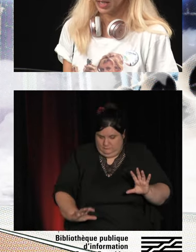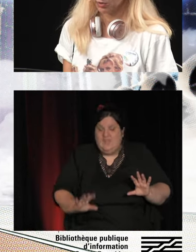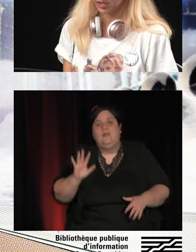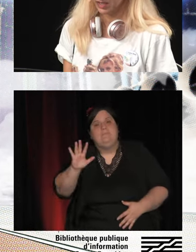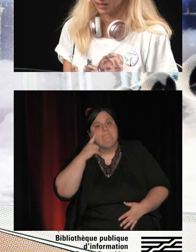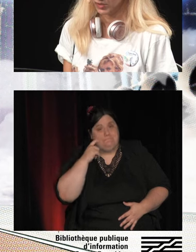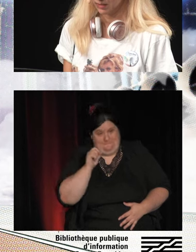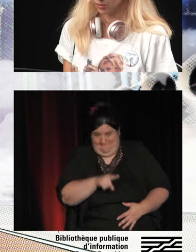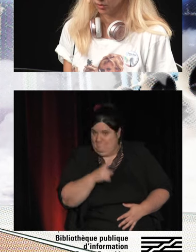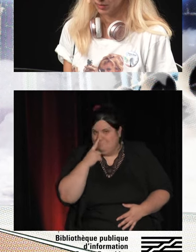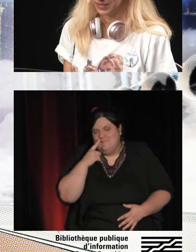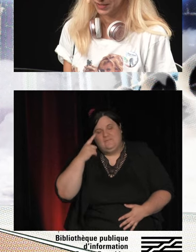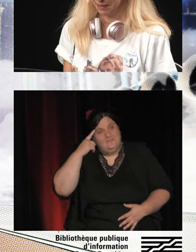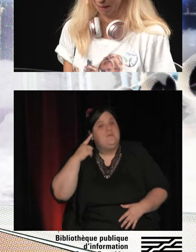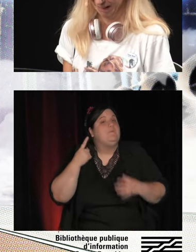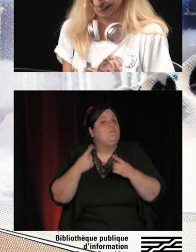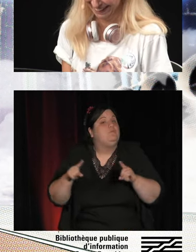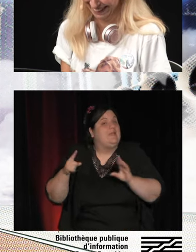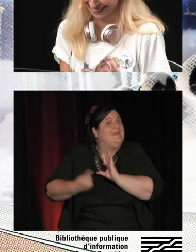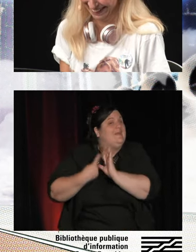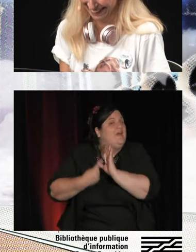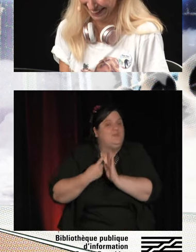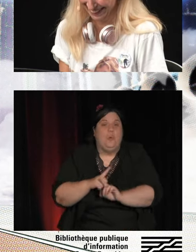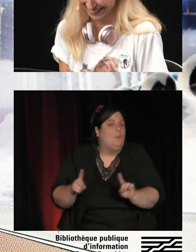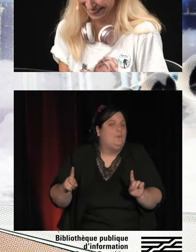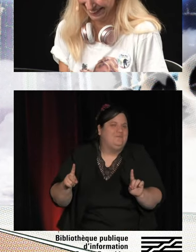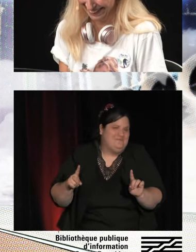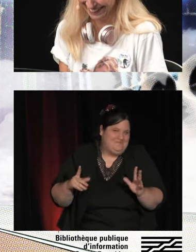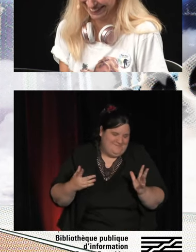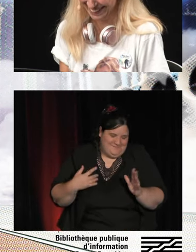Ce qui est bien avec ce jeu-là, c'est que la musique est pas du tout répétitive.